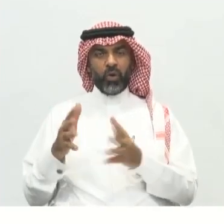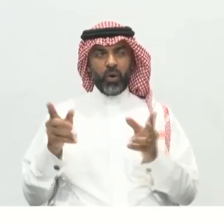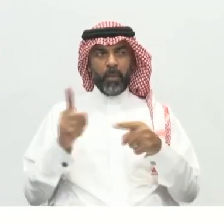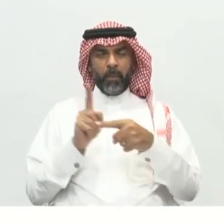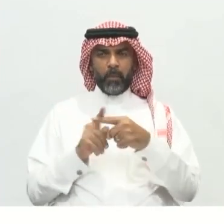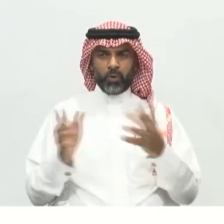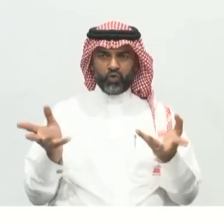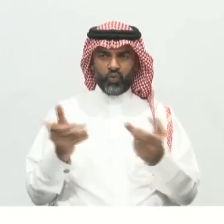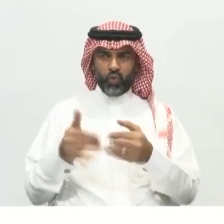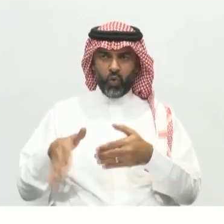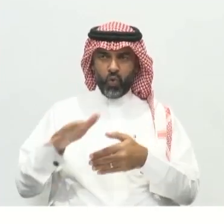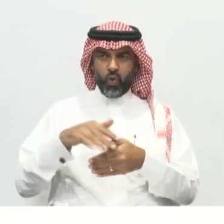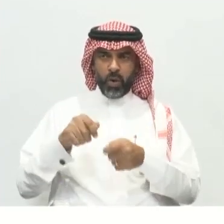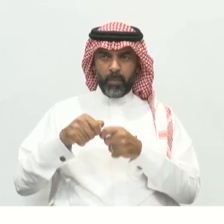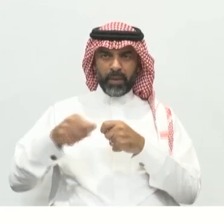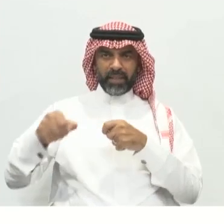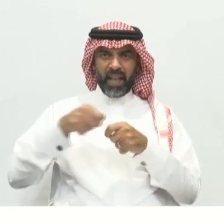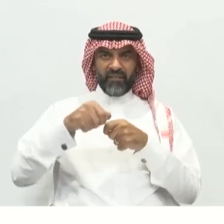المسافات لهذا